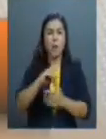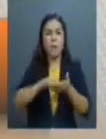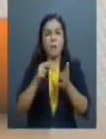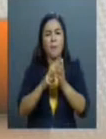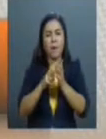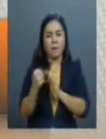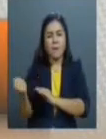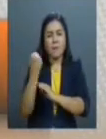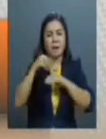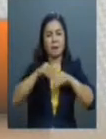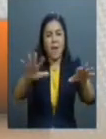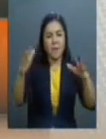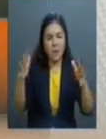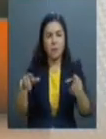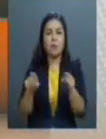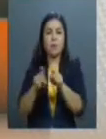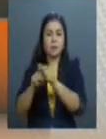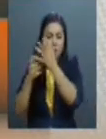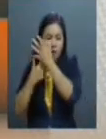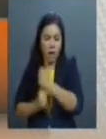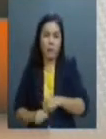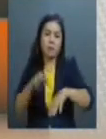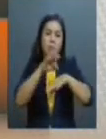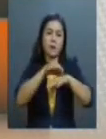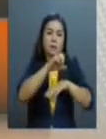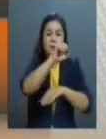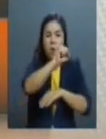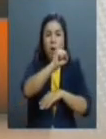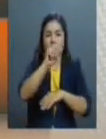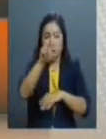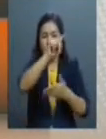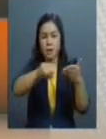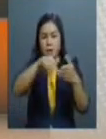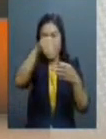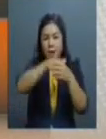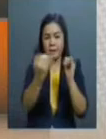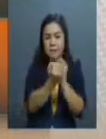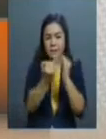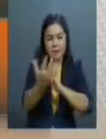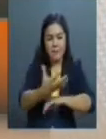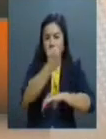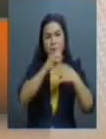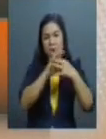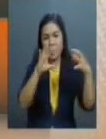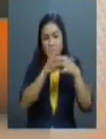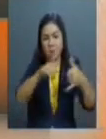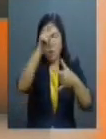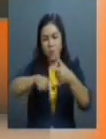าธิปัตย์ชี้แจงว่าส.ข.ถือเป็นนักการเมืองที่มาจากการเลือกตั้งไม่ใช่หัวคะแนนของพรรคการเมืองหรือบุคคล